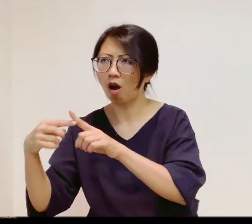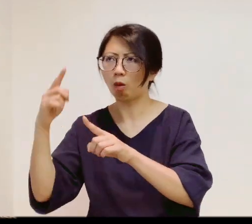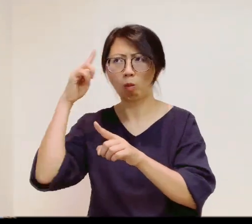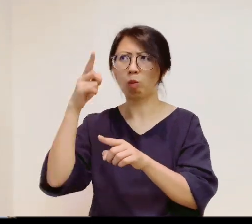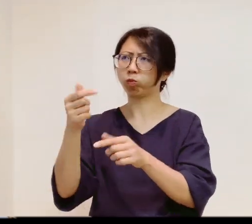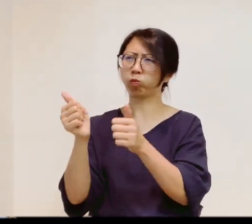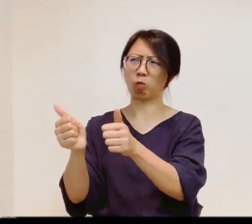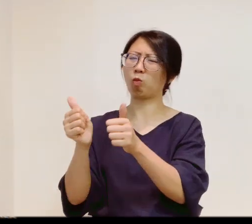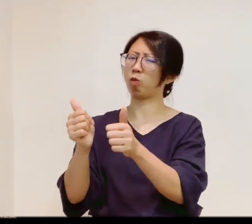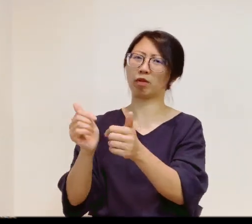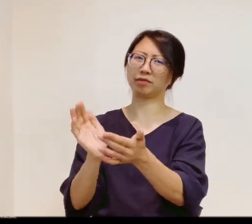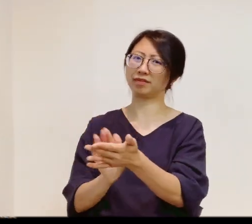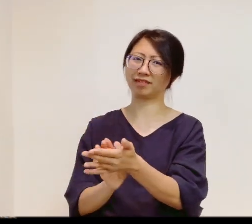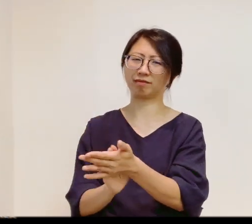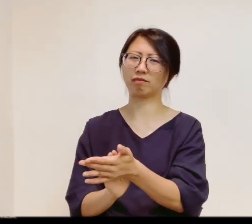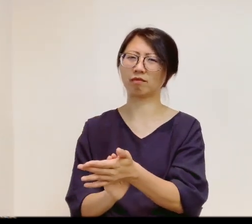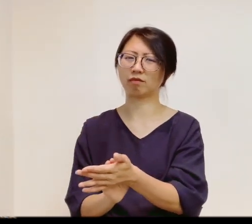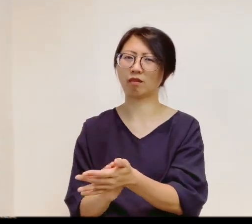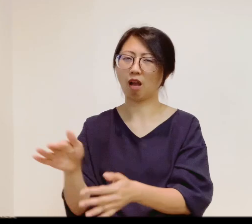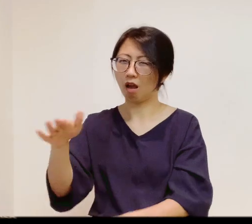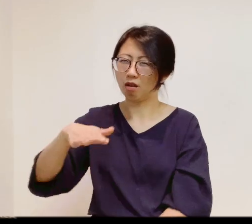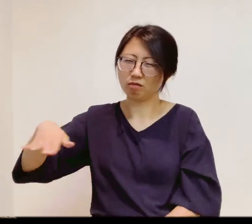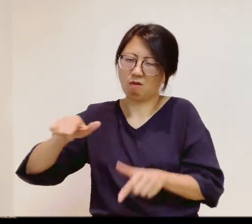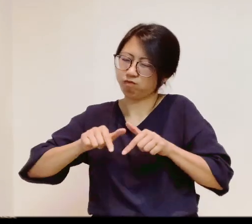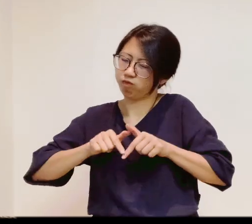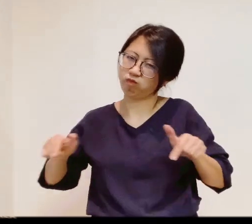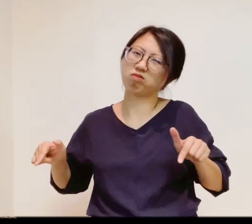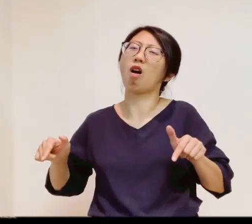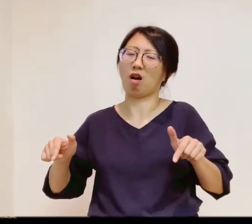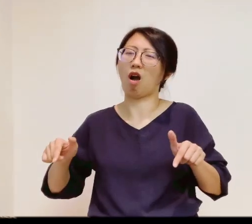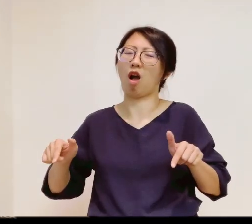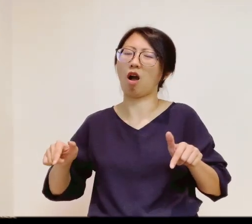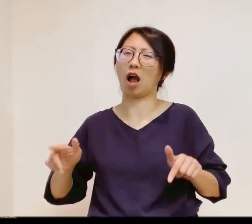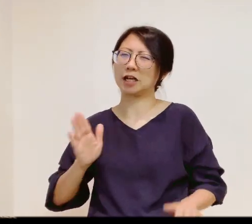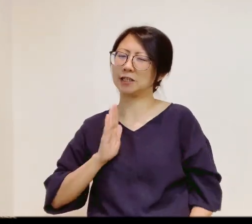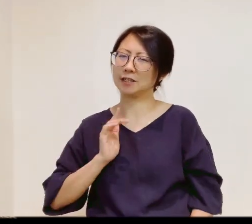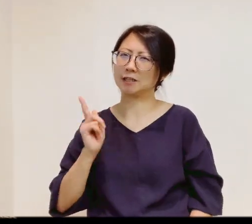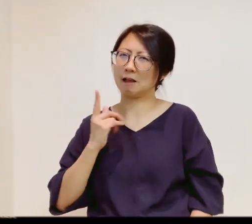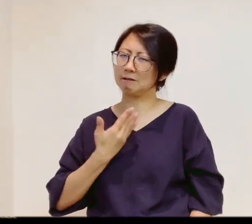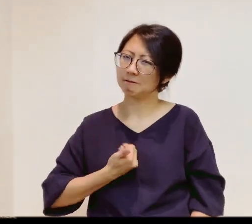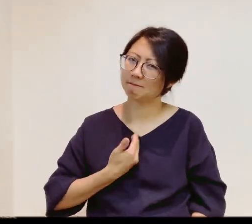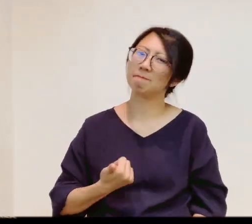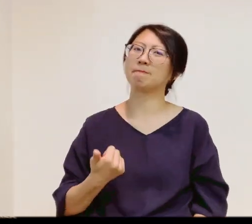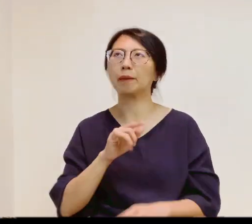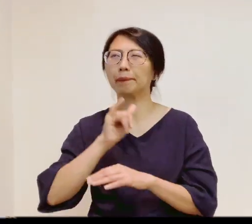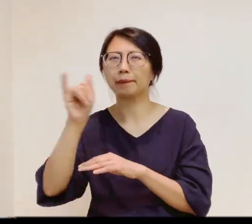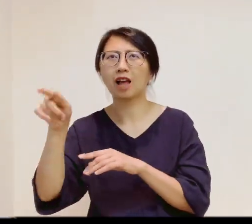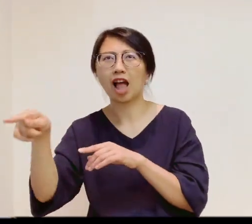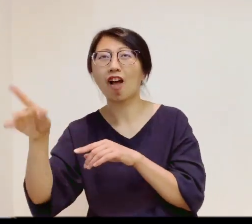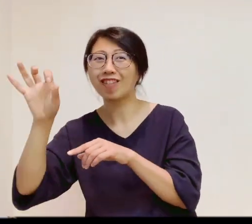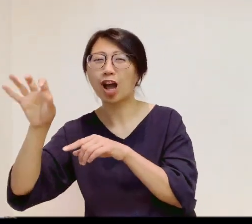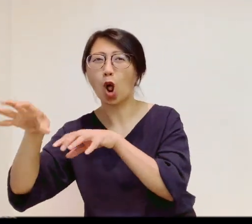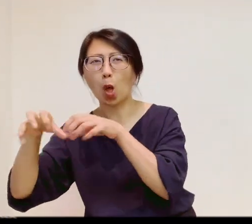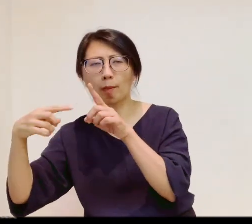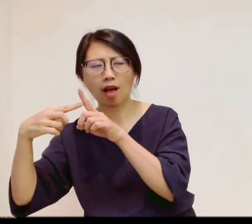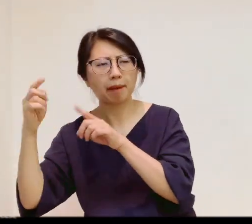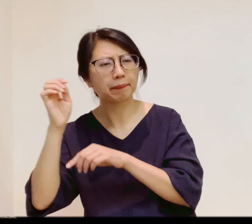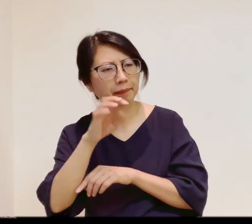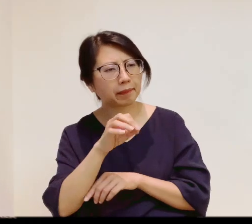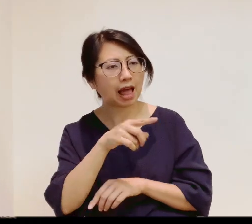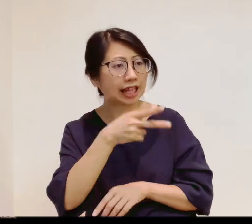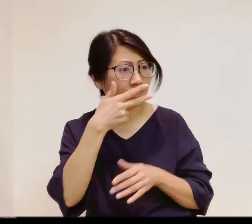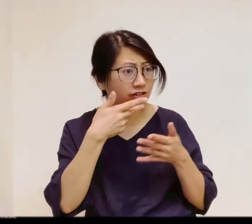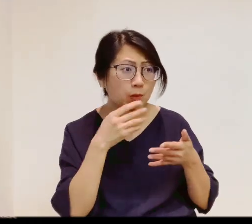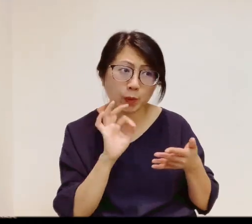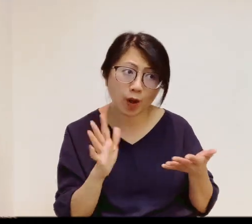個即係逃亡嘅過程裏邊，佢發覺即係法國嘅農民咧，佢係非常之欣賞。佢話：佢哋呢班係最勇敢、